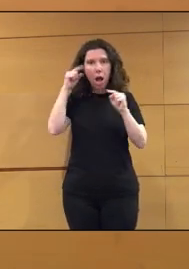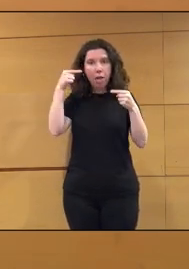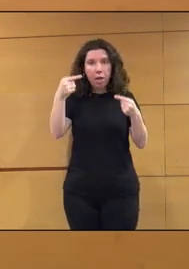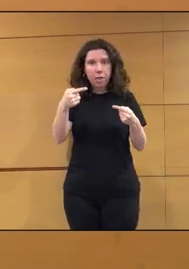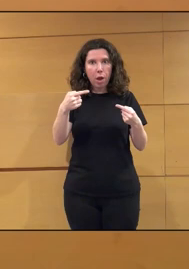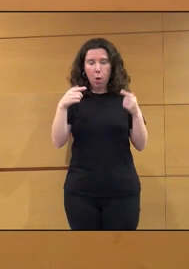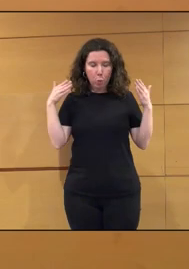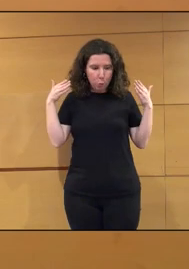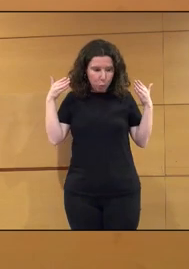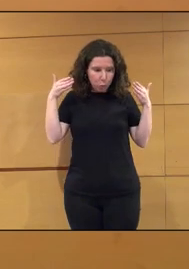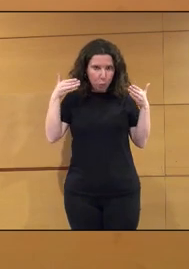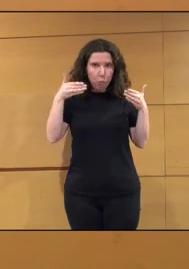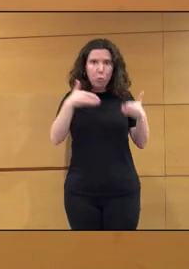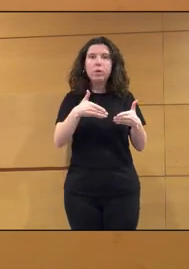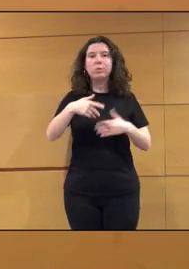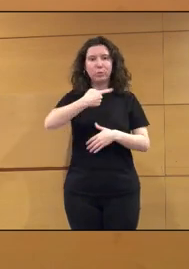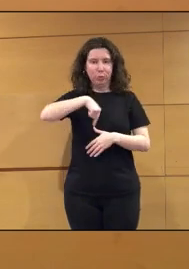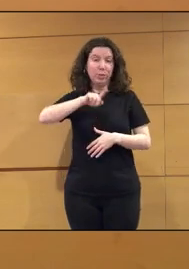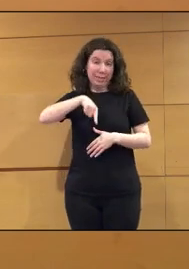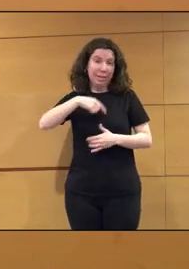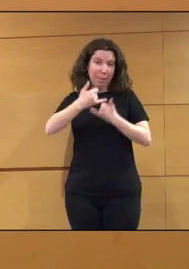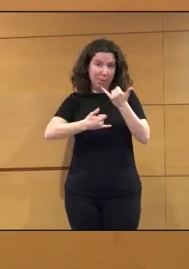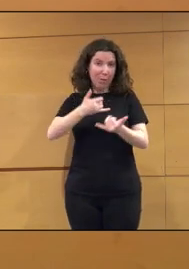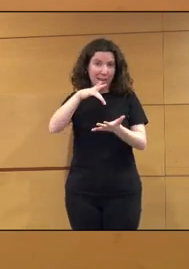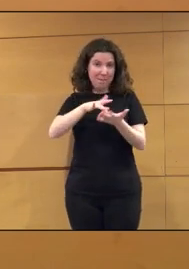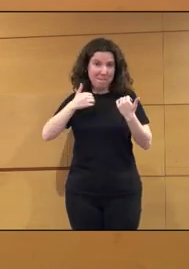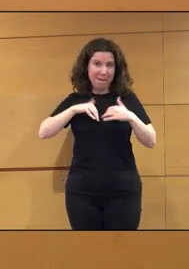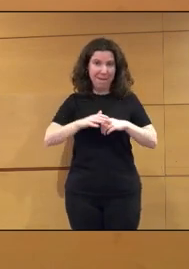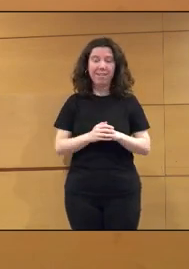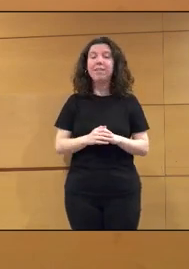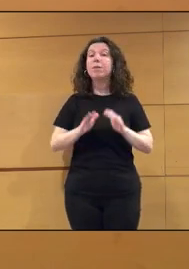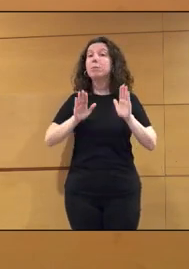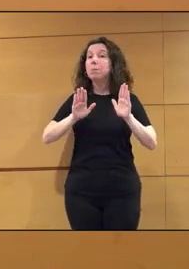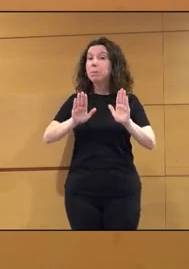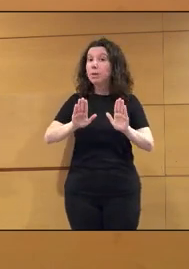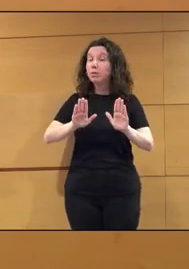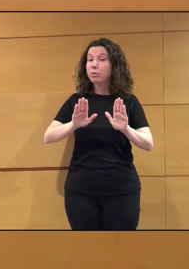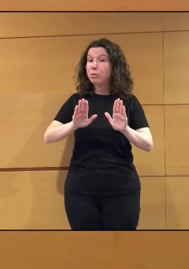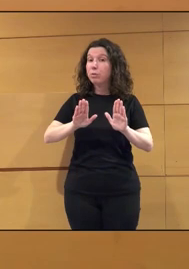Ens atrapa. Nosaltres també tenim aquest tipus de problemes. Però d'alguna manera,